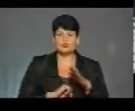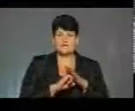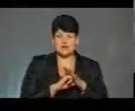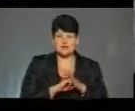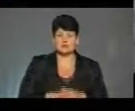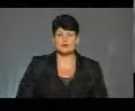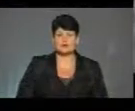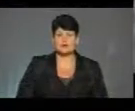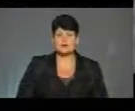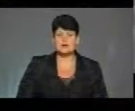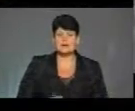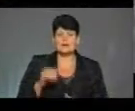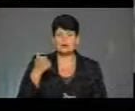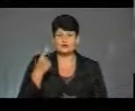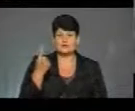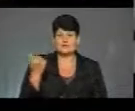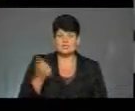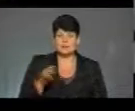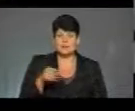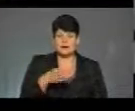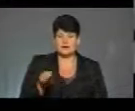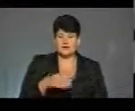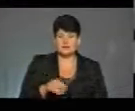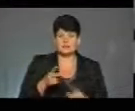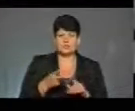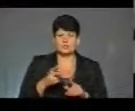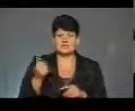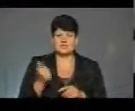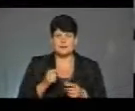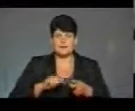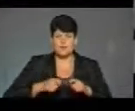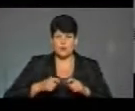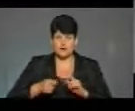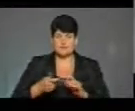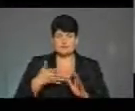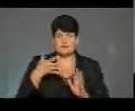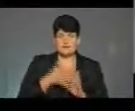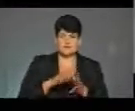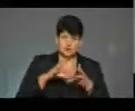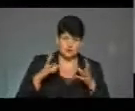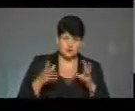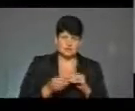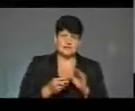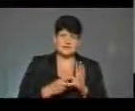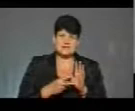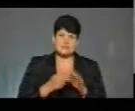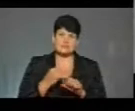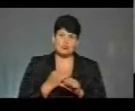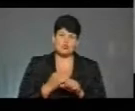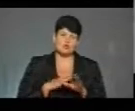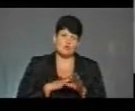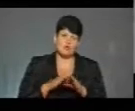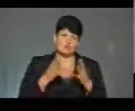Україну разом». Тиждень ми малювали перший тиждень, на другий тиждень вже ми покрутили їх. То ми десь витратили сумарно 7 робочих повних